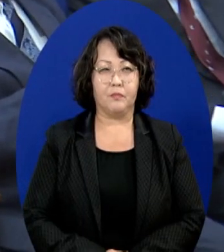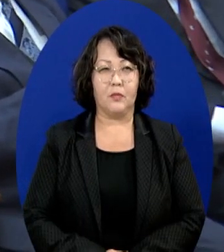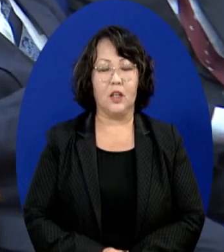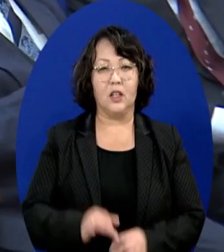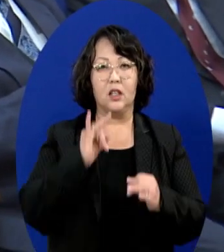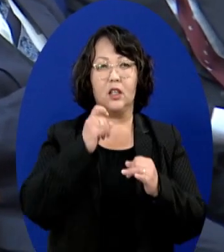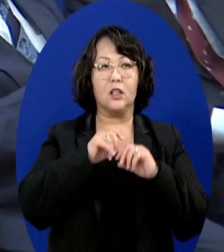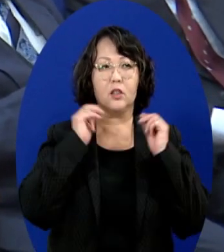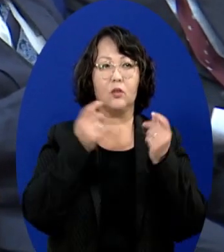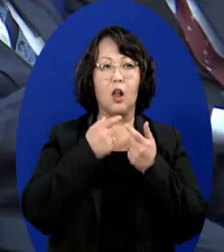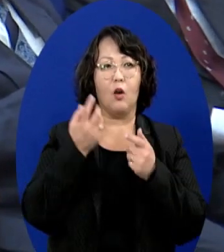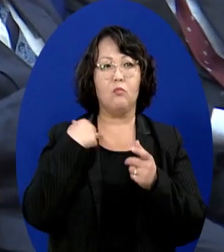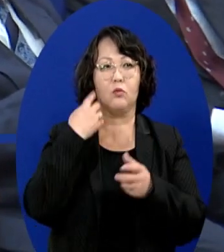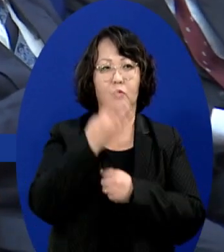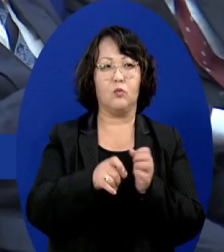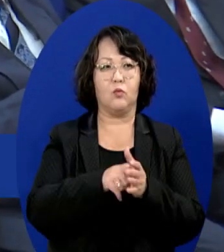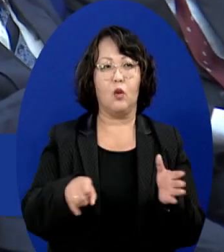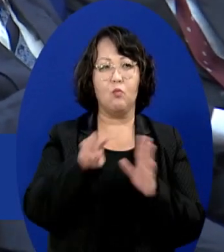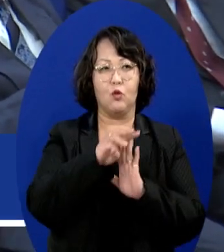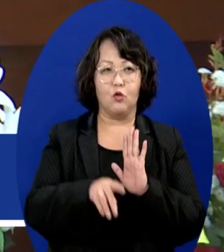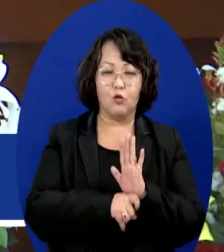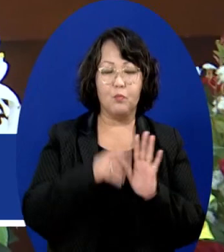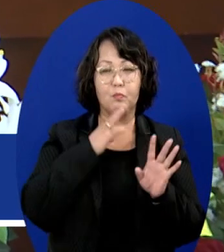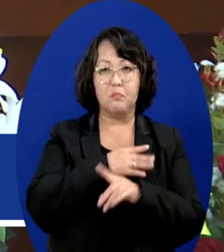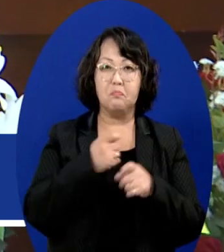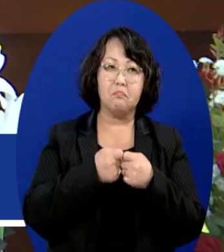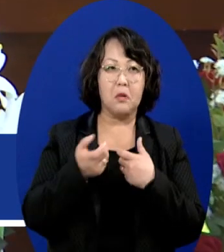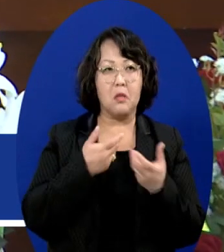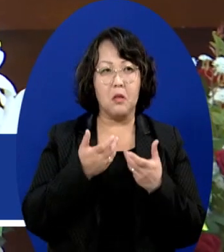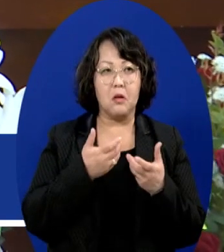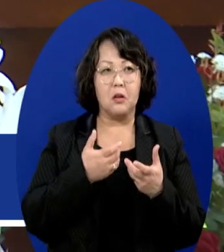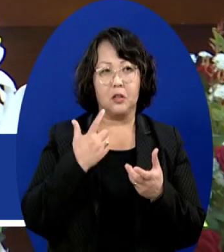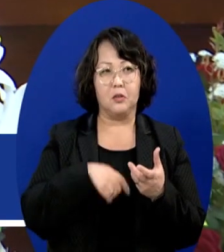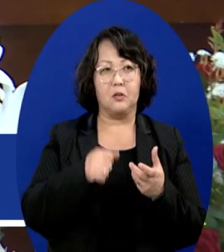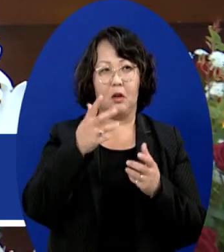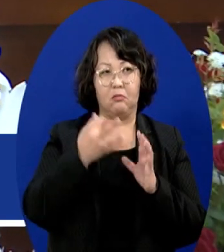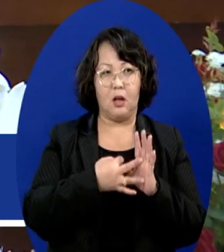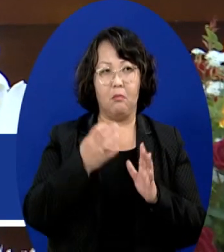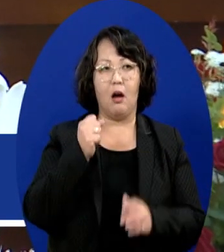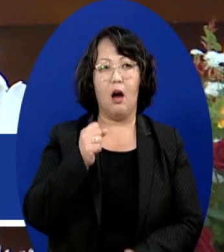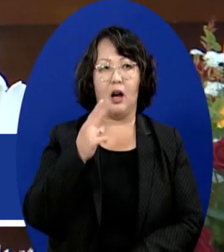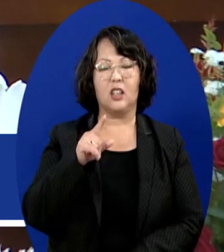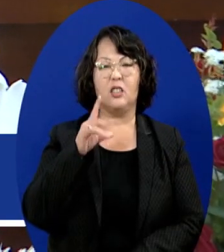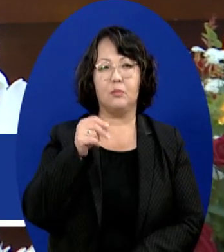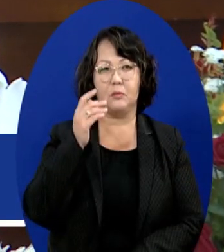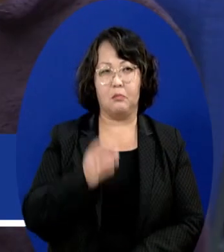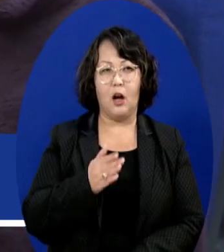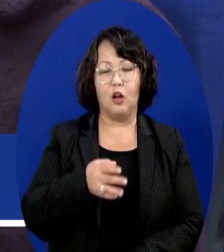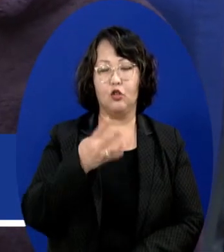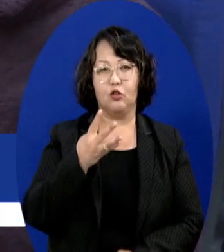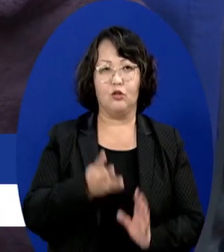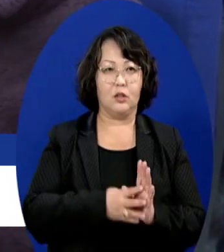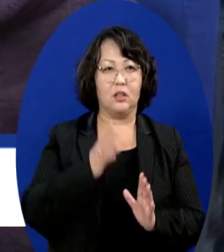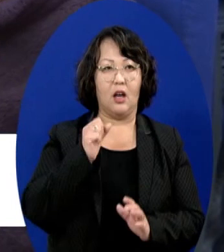Ээлжид их чуулганы үеэр өнгөрсөн 4 жилийн мөрийн хөтөлбөрийн биелэлтийг хилэлцсэн байна. Их чуулганы гишүүн 58 академич байдгаас өнөөдрийн хурлаанд